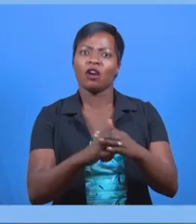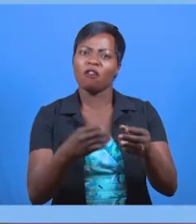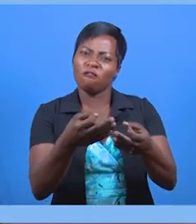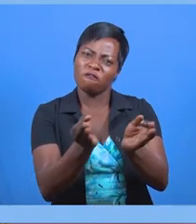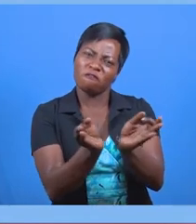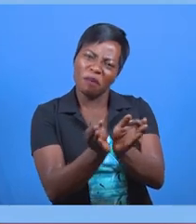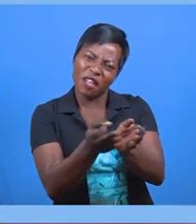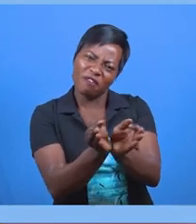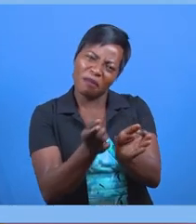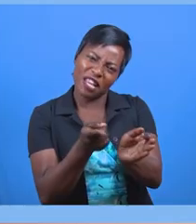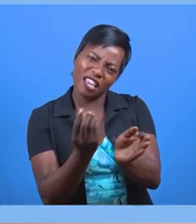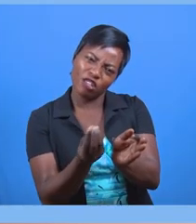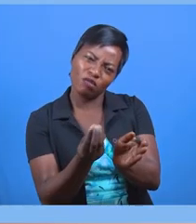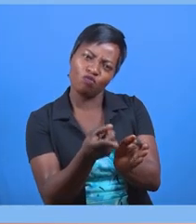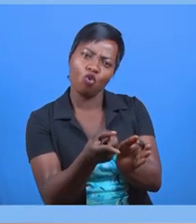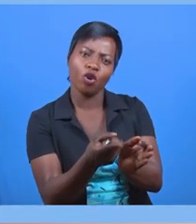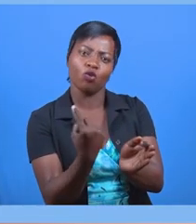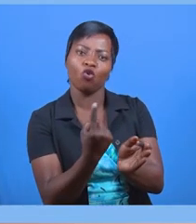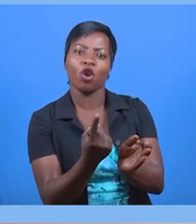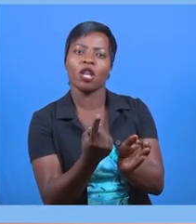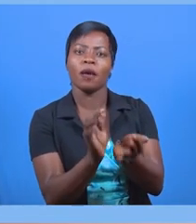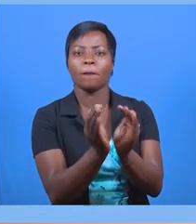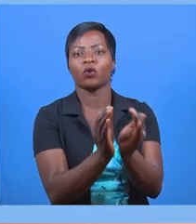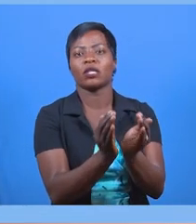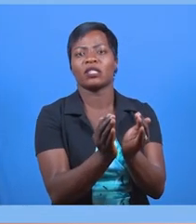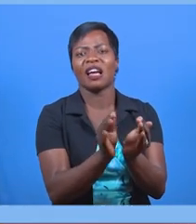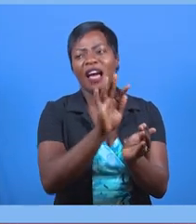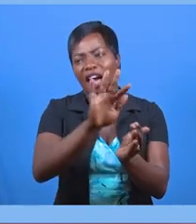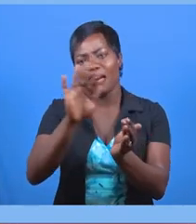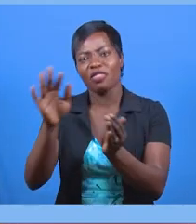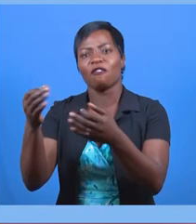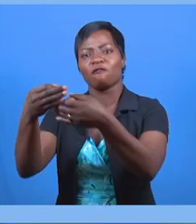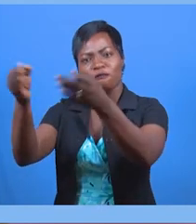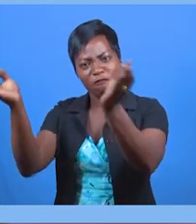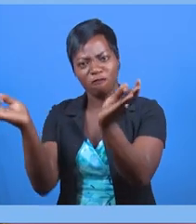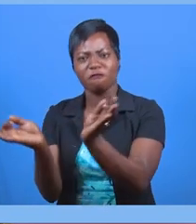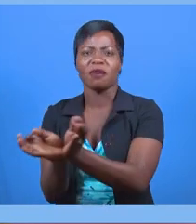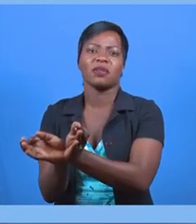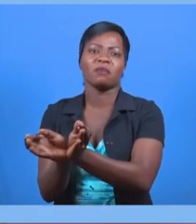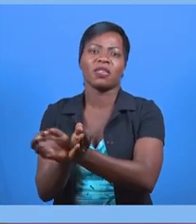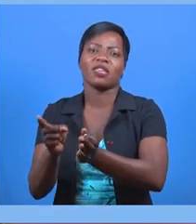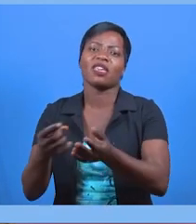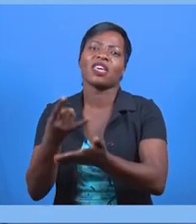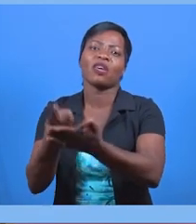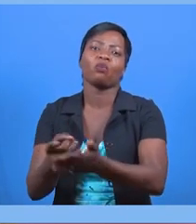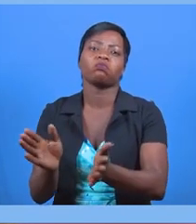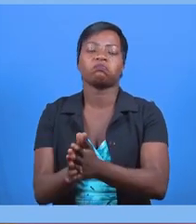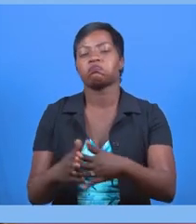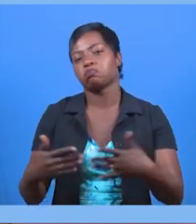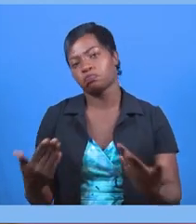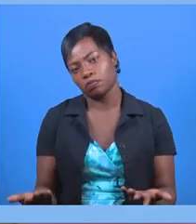family. Saka munhu haazogoni kuti azenge achienda kune imwe mhuri yese yakakura achinobetseredza ari ukoko.